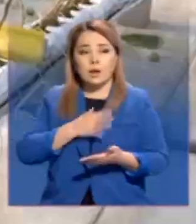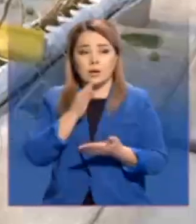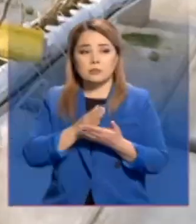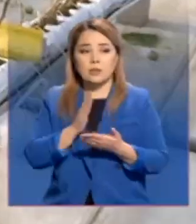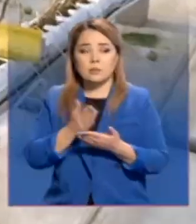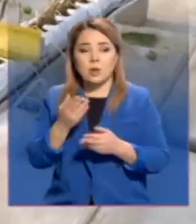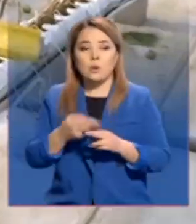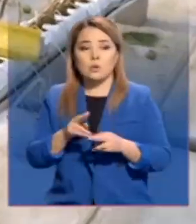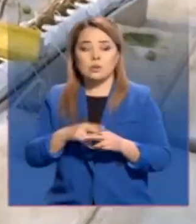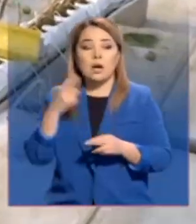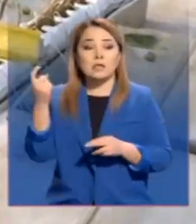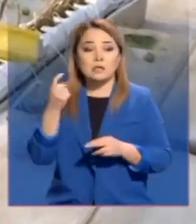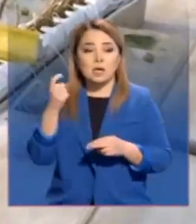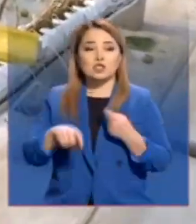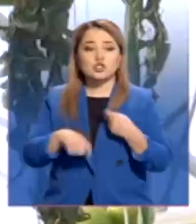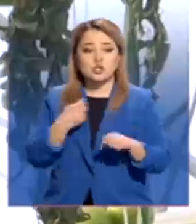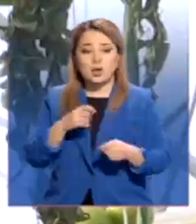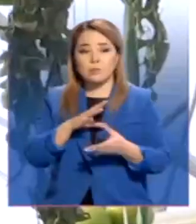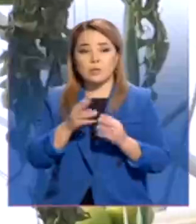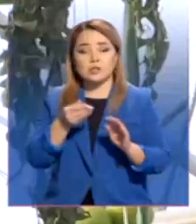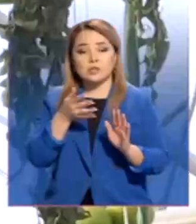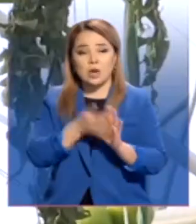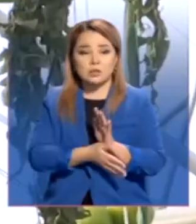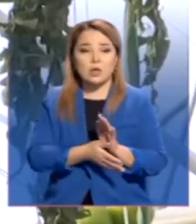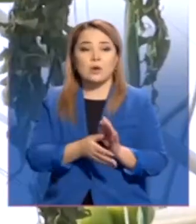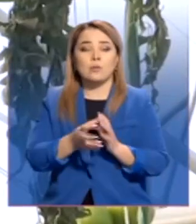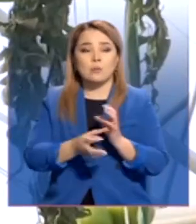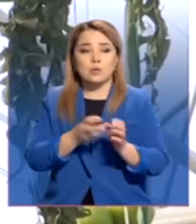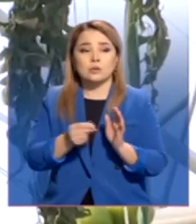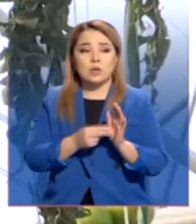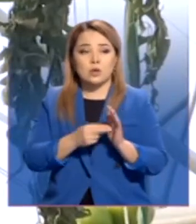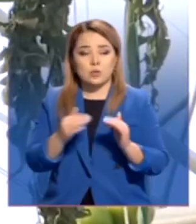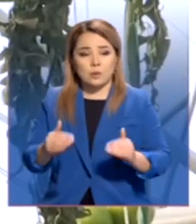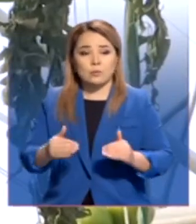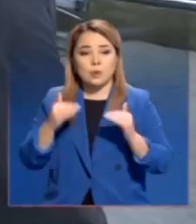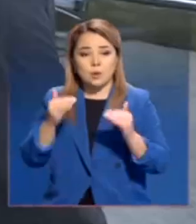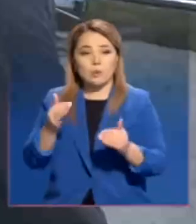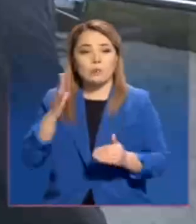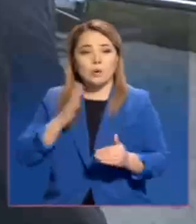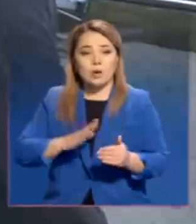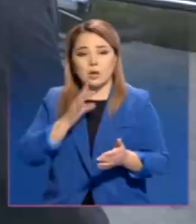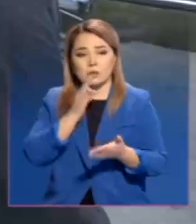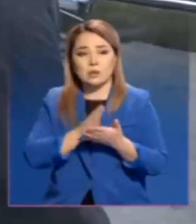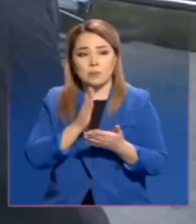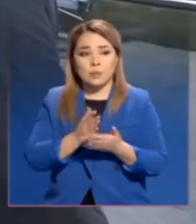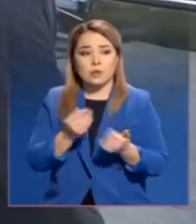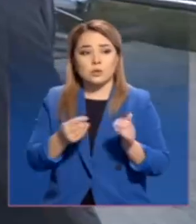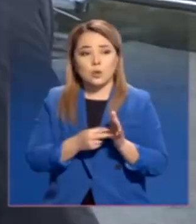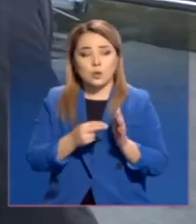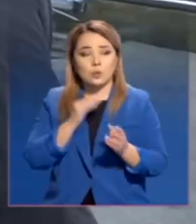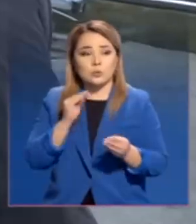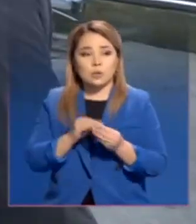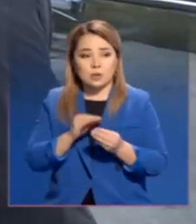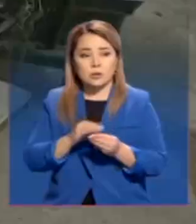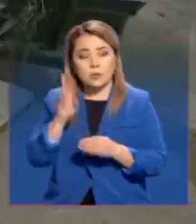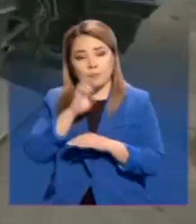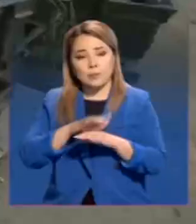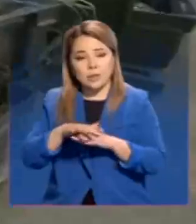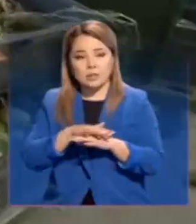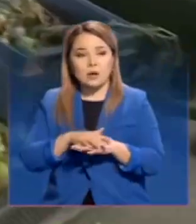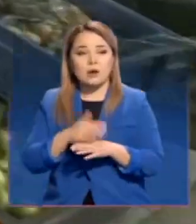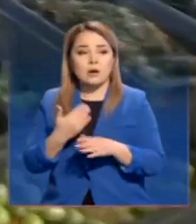ықтимал. Өйткені диқандар шығынын жабу үшін көкөніс бағасын көтеруге мәжбүр болады. Ал бағаны ұстап тұру үшін